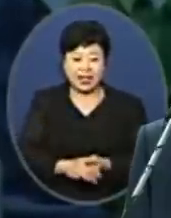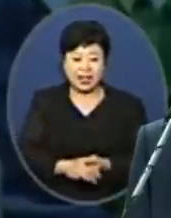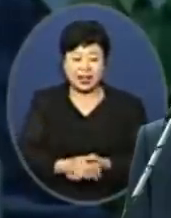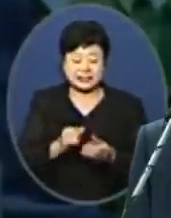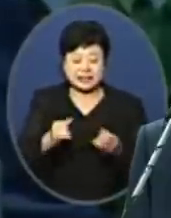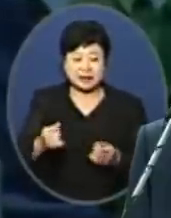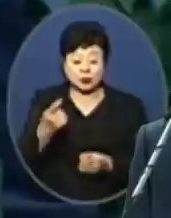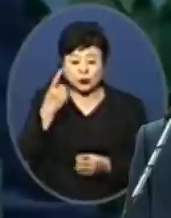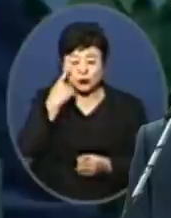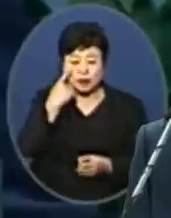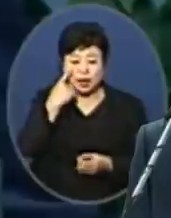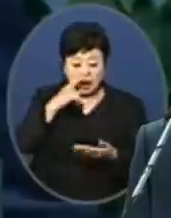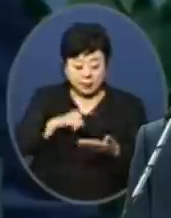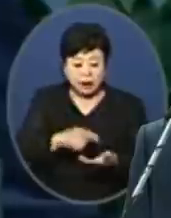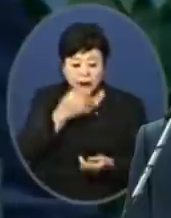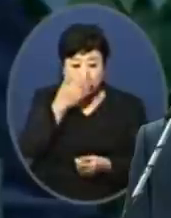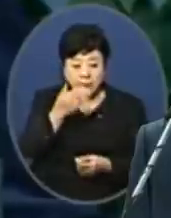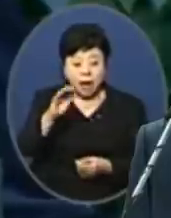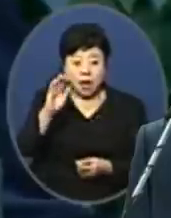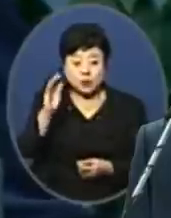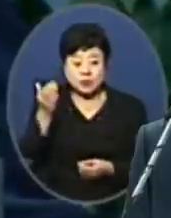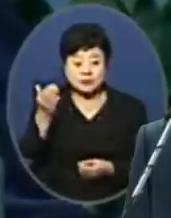모든 사람 눈에 들어오고